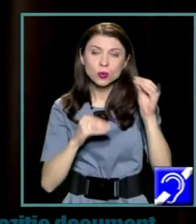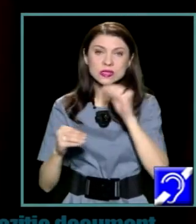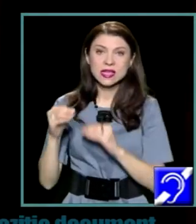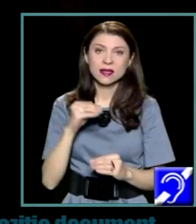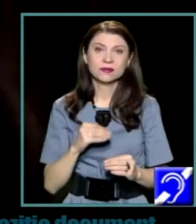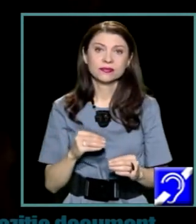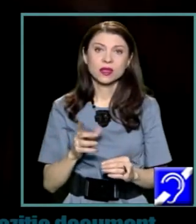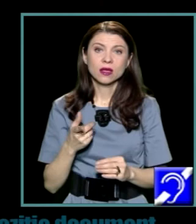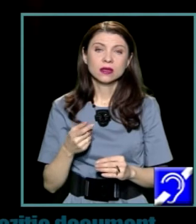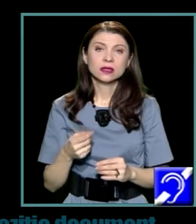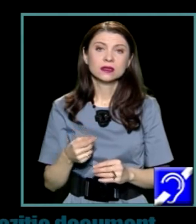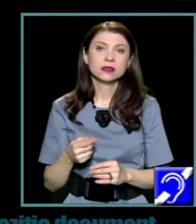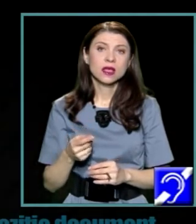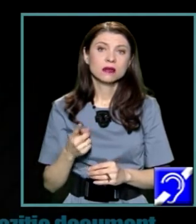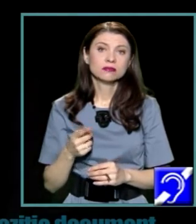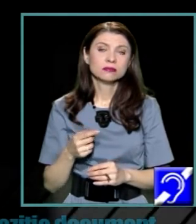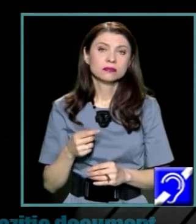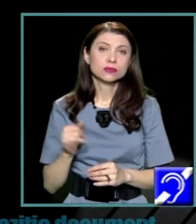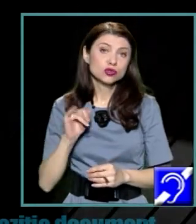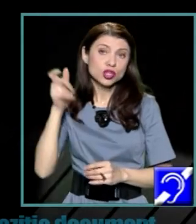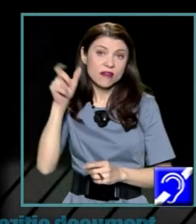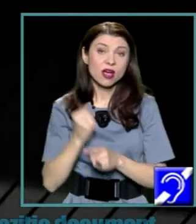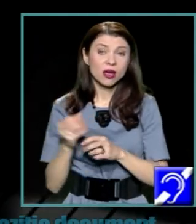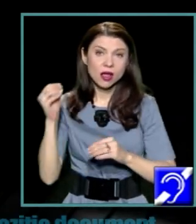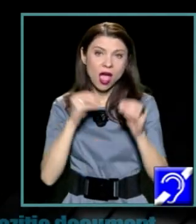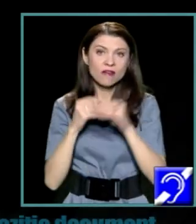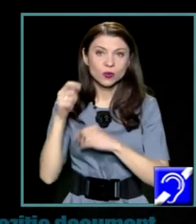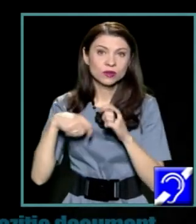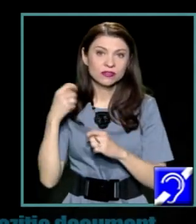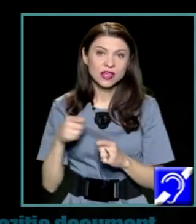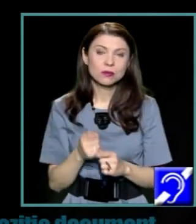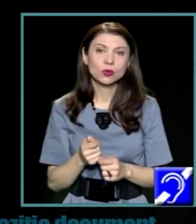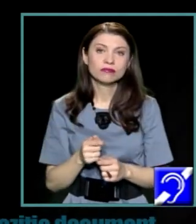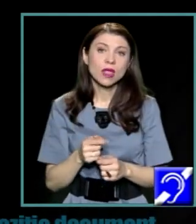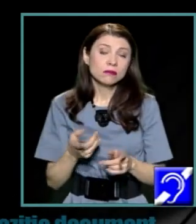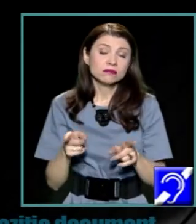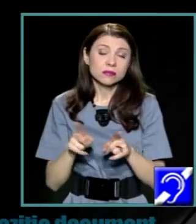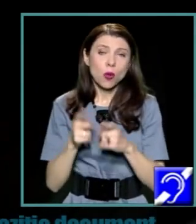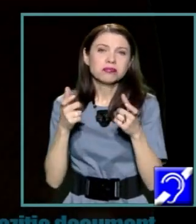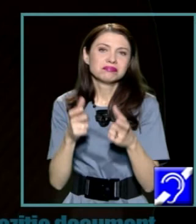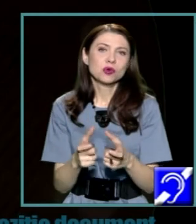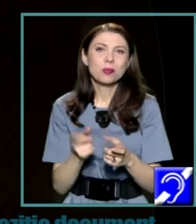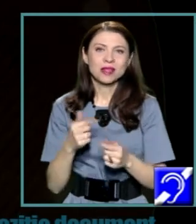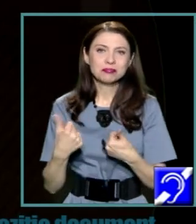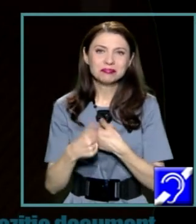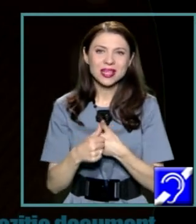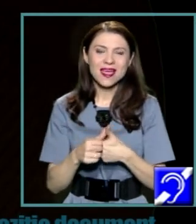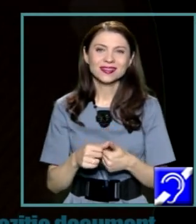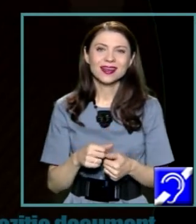Art 7 și de Zatelier Nomad. Deci tot o gașcă de prieteni care